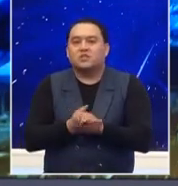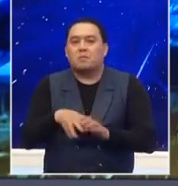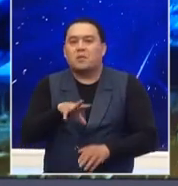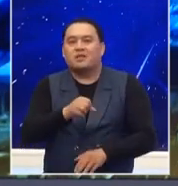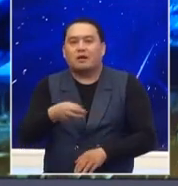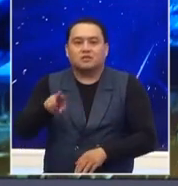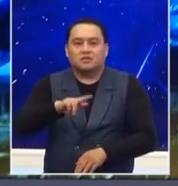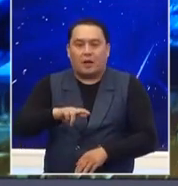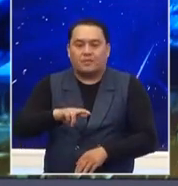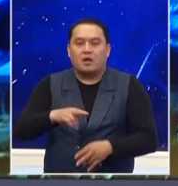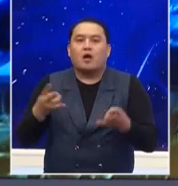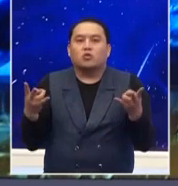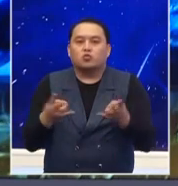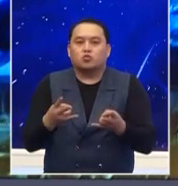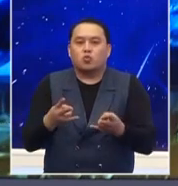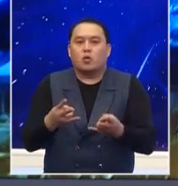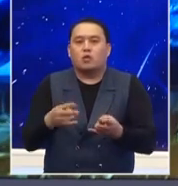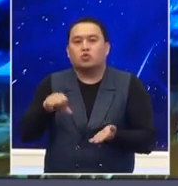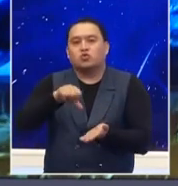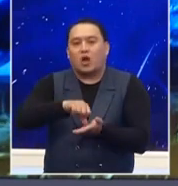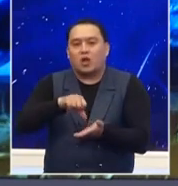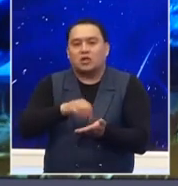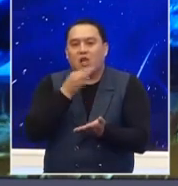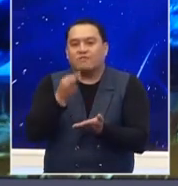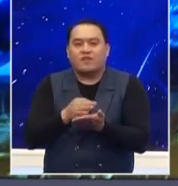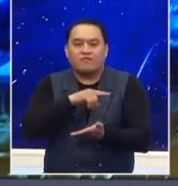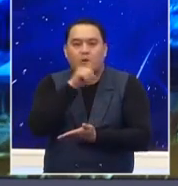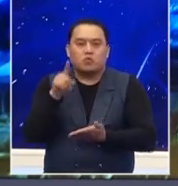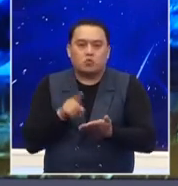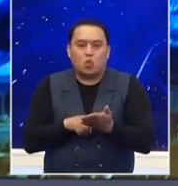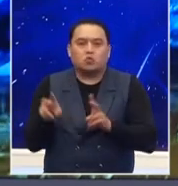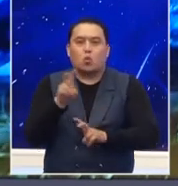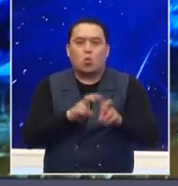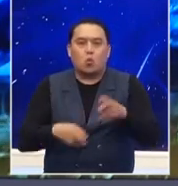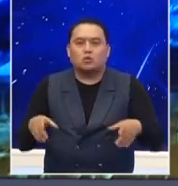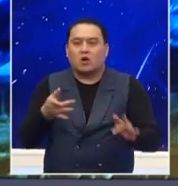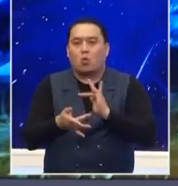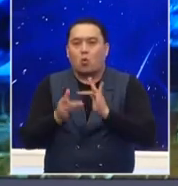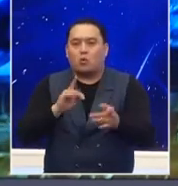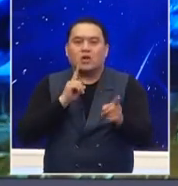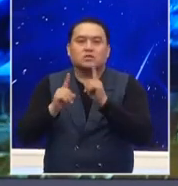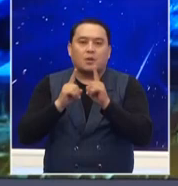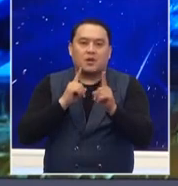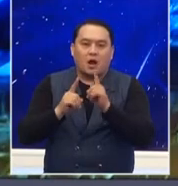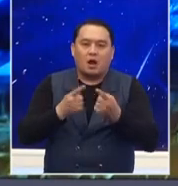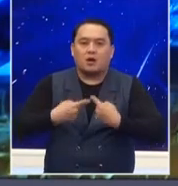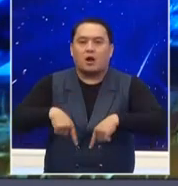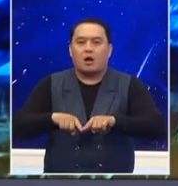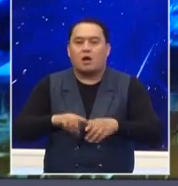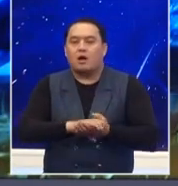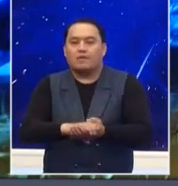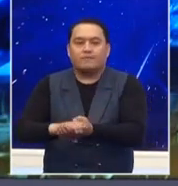медиатор и когда необходимо его участие? Ответы на эти вопросы искали участники республиканского